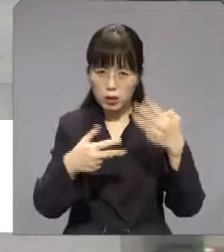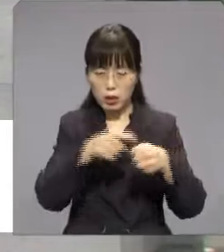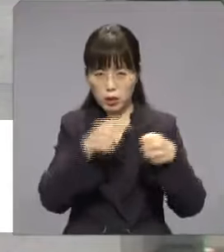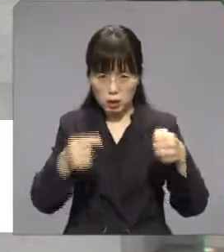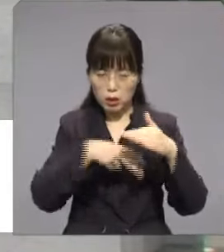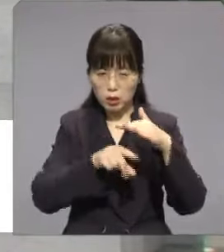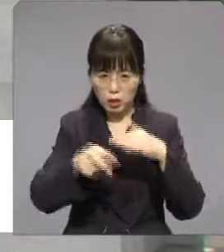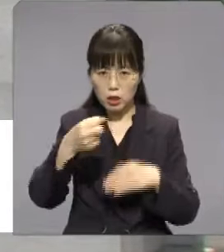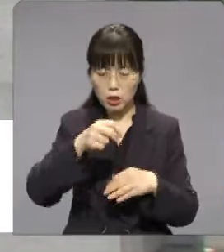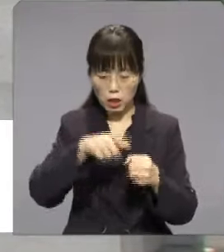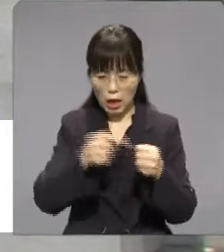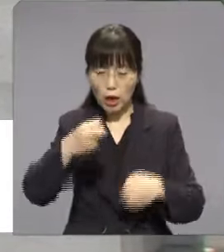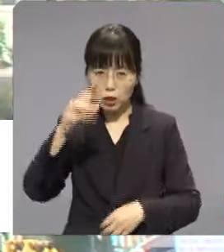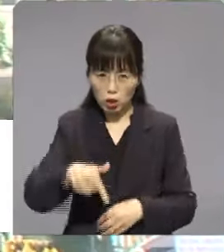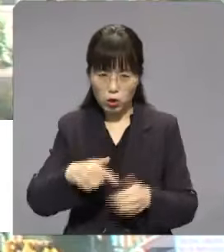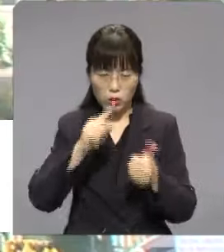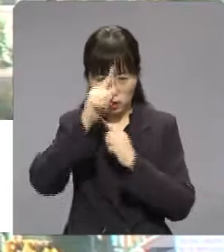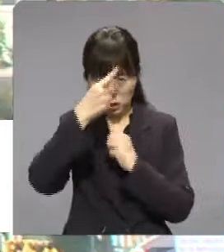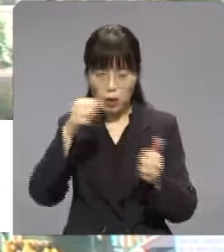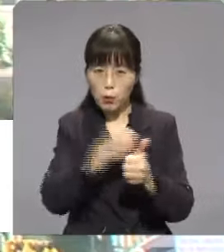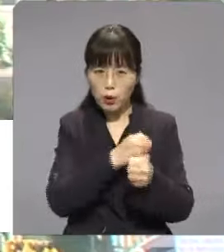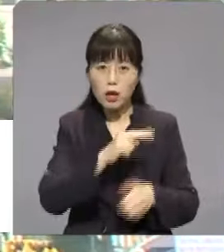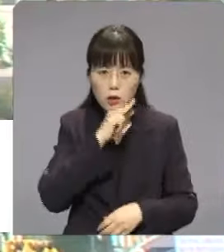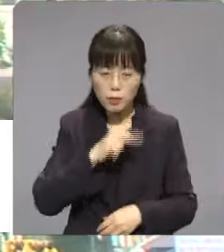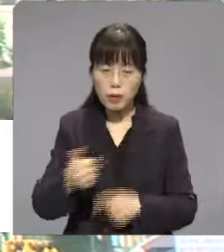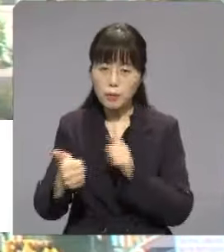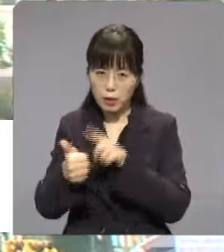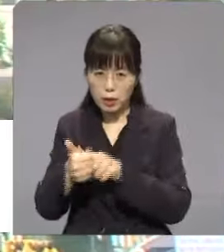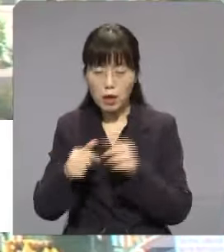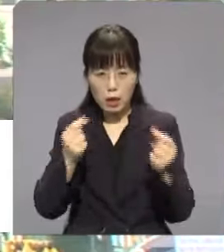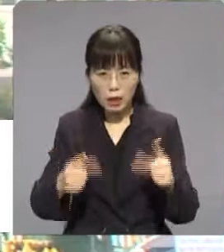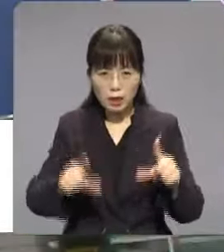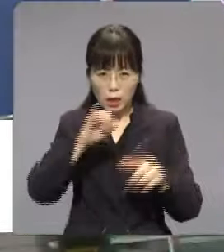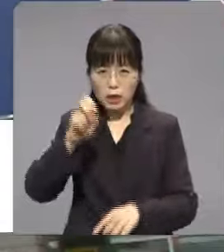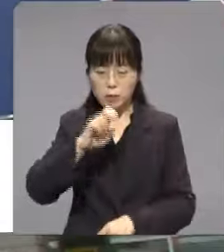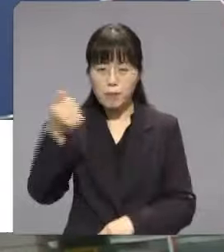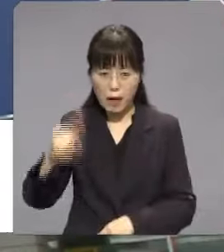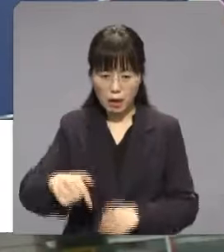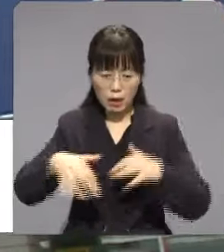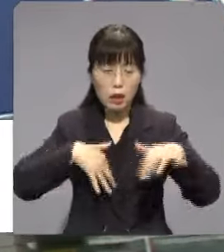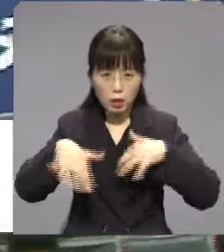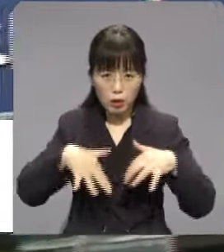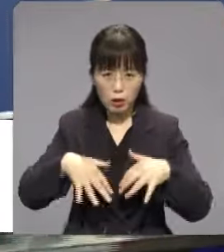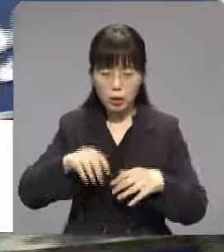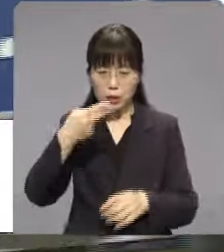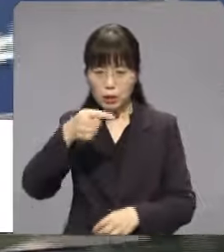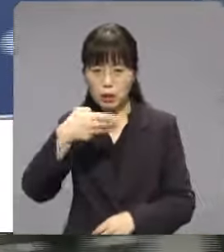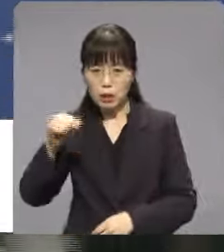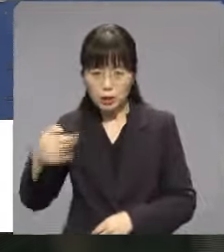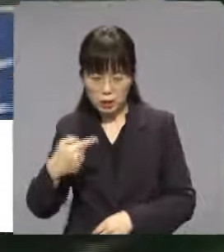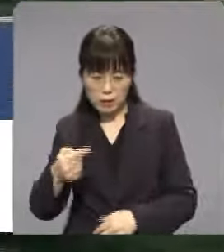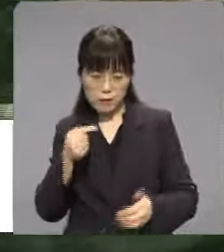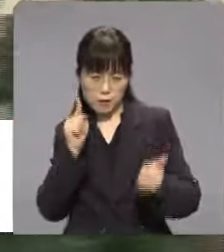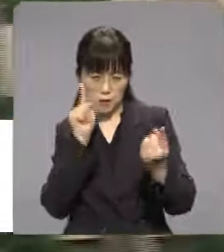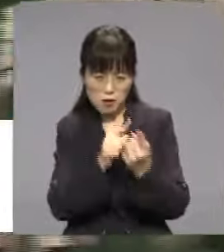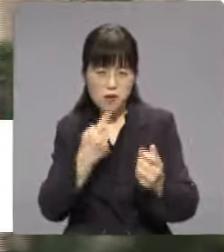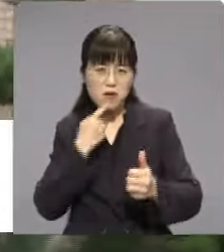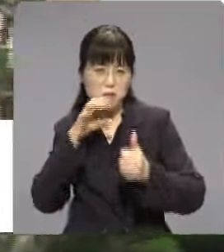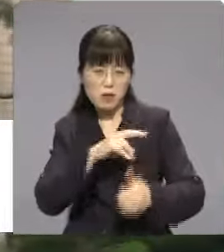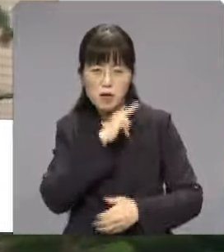이호선 계양역에서 이씨를 폭행한 혐의를 BC n 같은 날 임학동 길거리에서 드릴을 들고 이씨에게 접근에